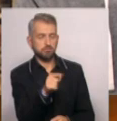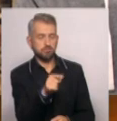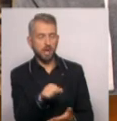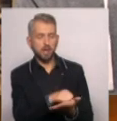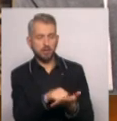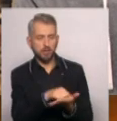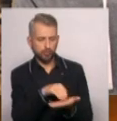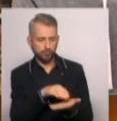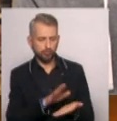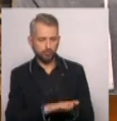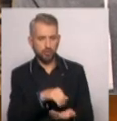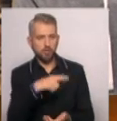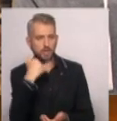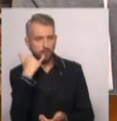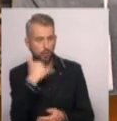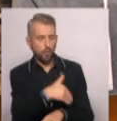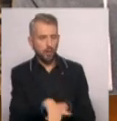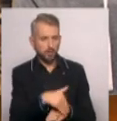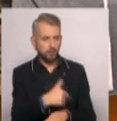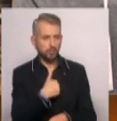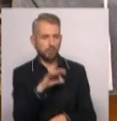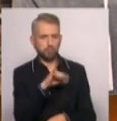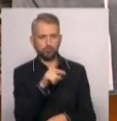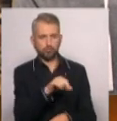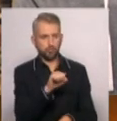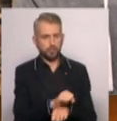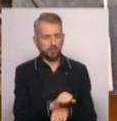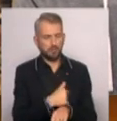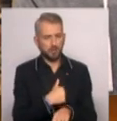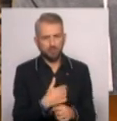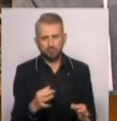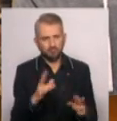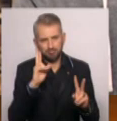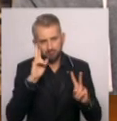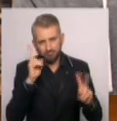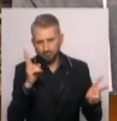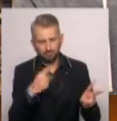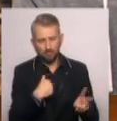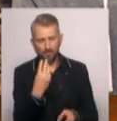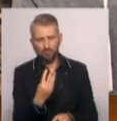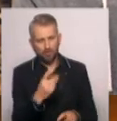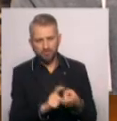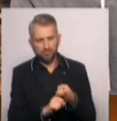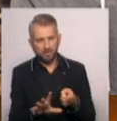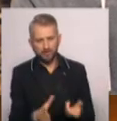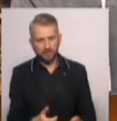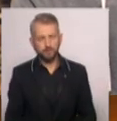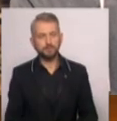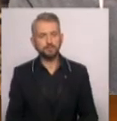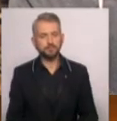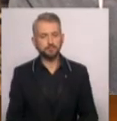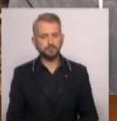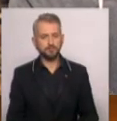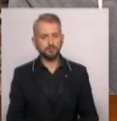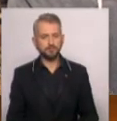конкретну адресу, я просто звернуся, от цієї зупинки я, на жаль, не встречу, не дуже